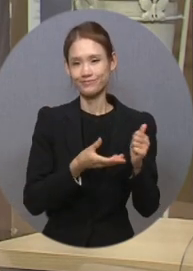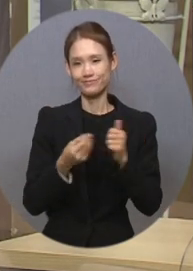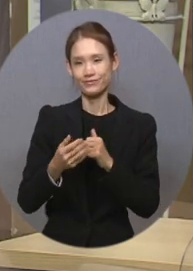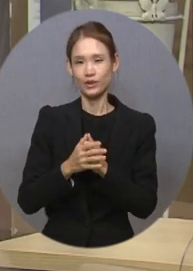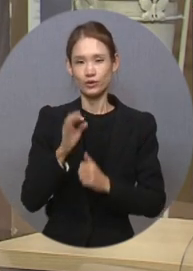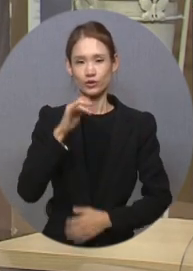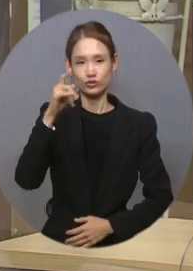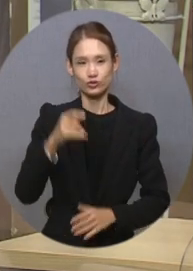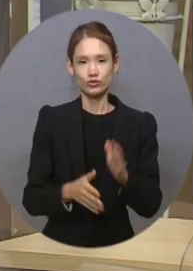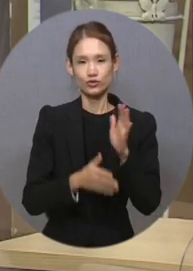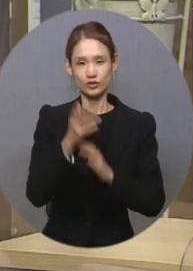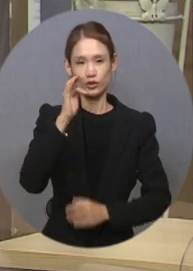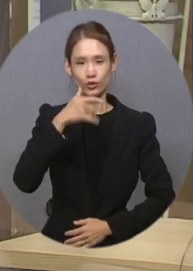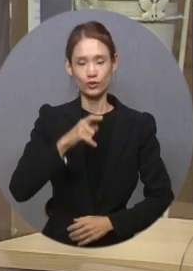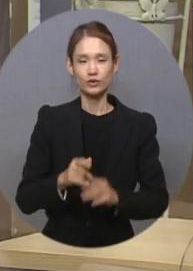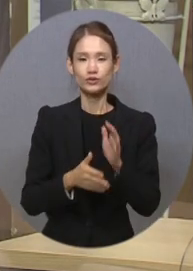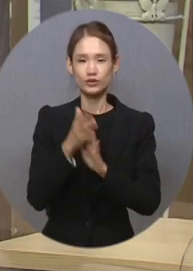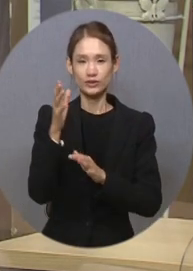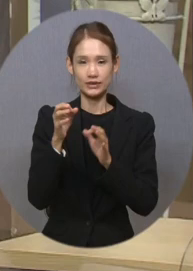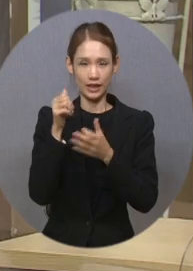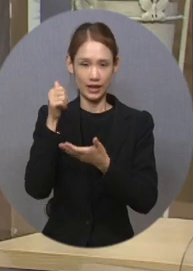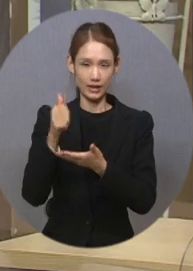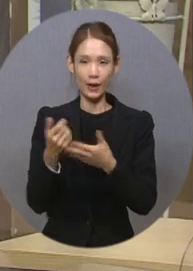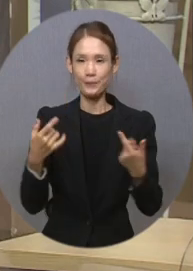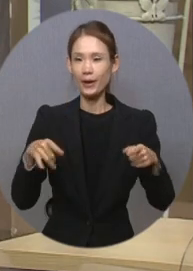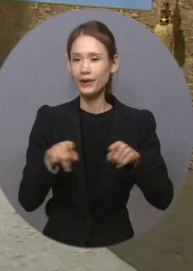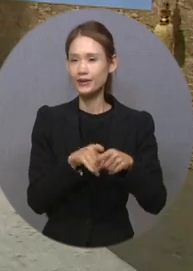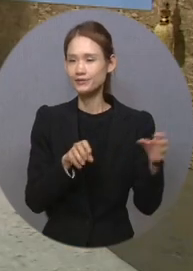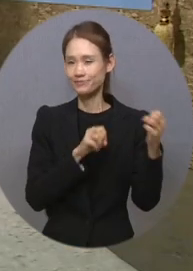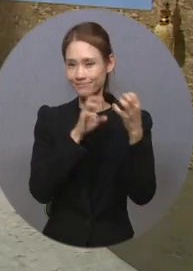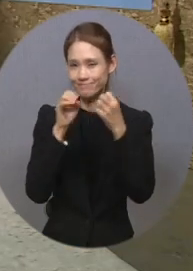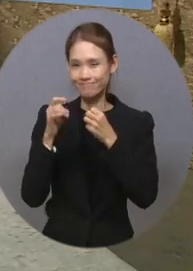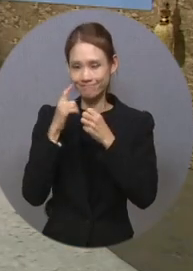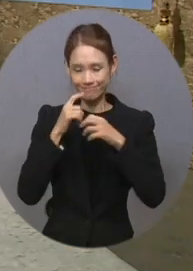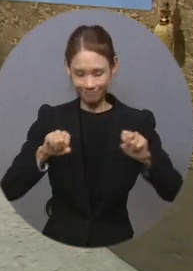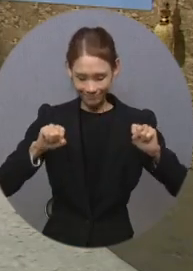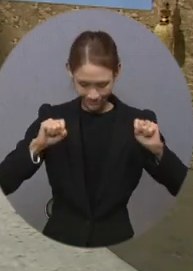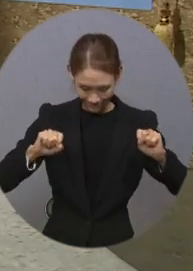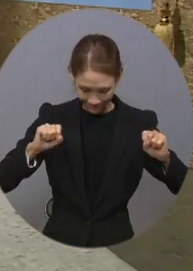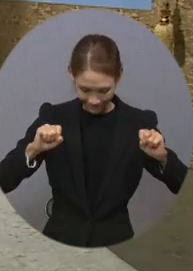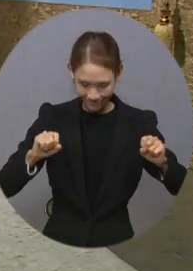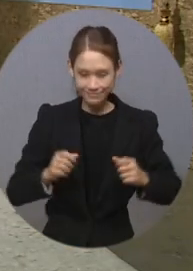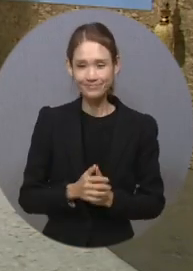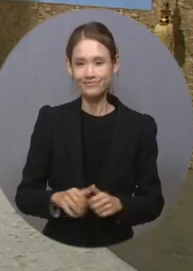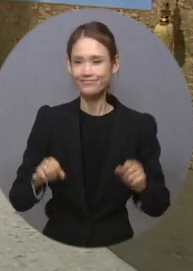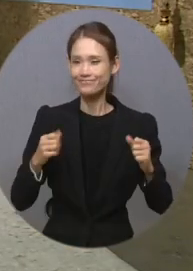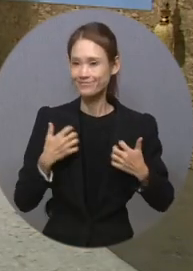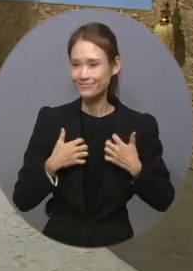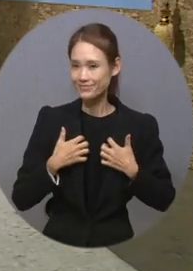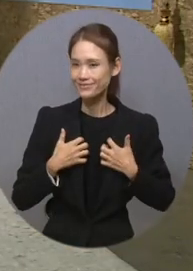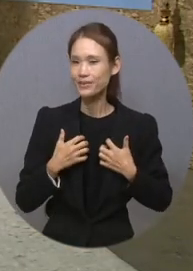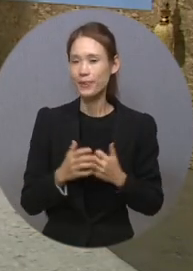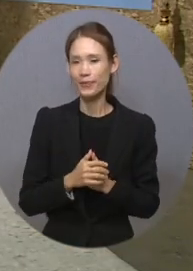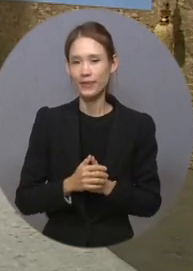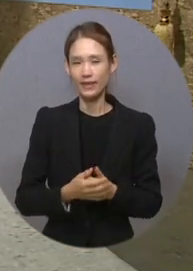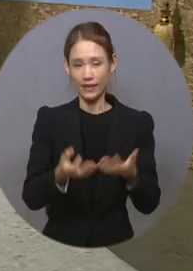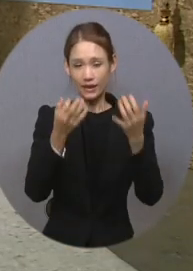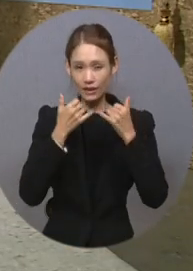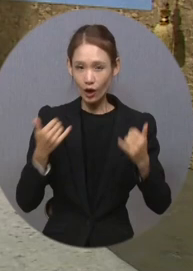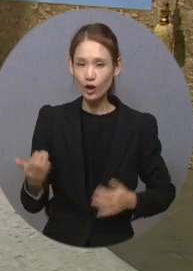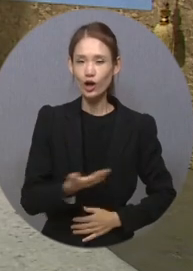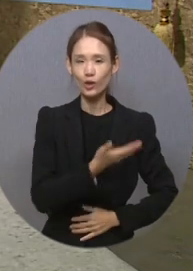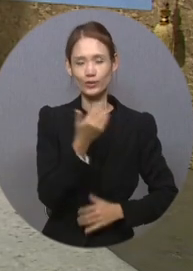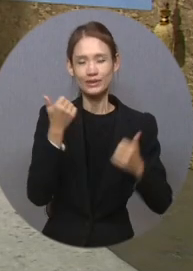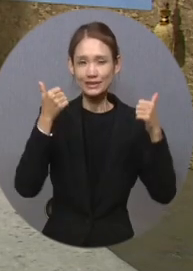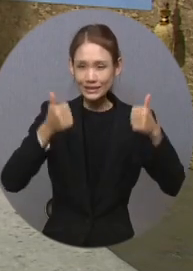여수시 권호봉 여수시장님과 함께 이야기 나눠보겠습니다. 시장님 반갑습니다. 네, 안녕하세요. 네, 반갑습니다. 네. 먼저 시청자분들께 인사